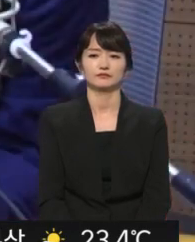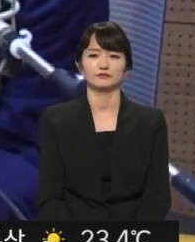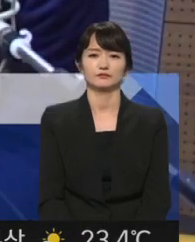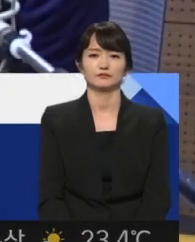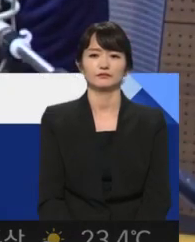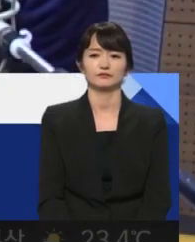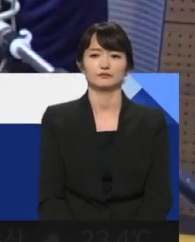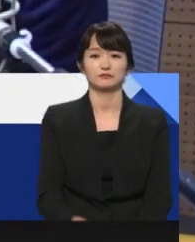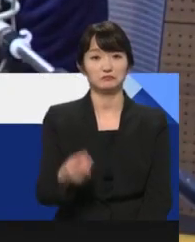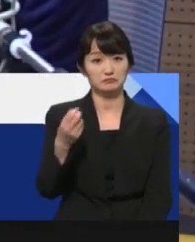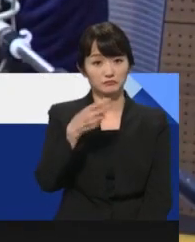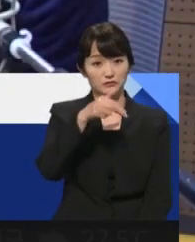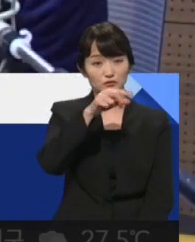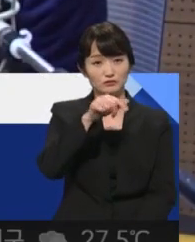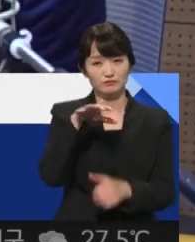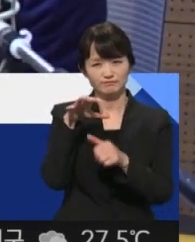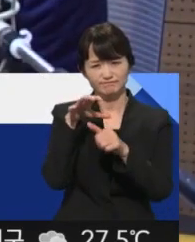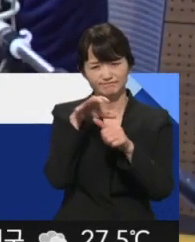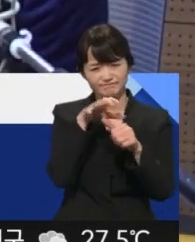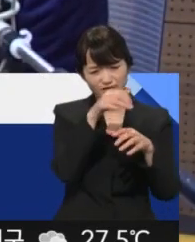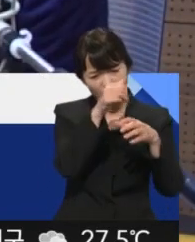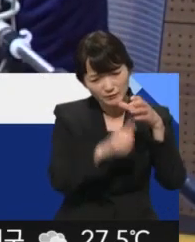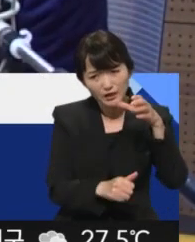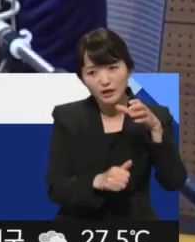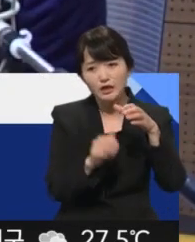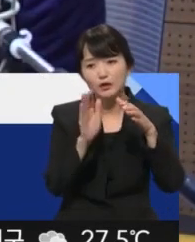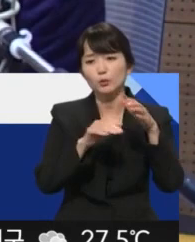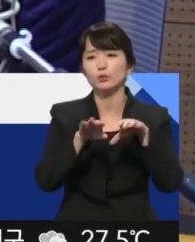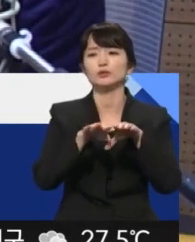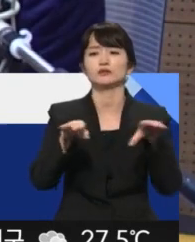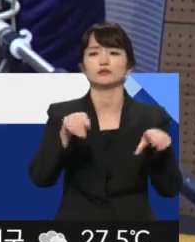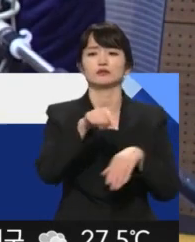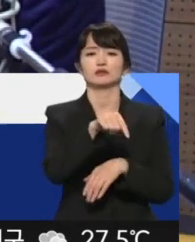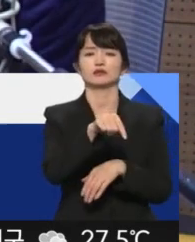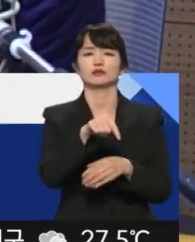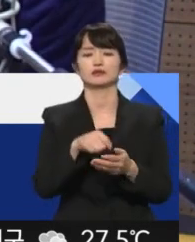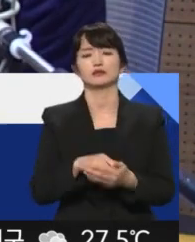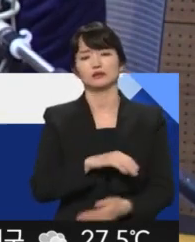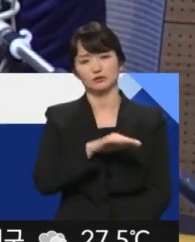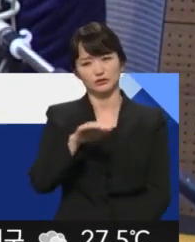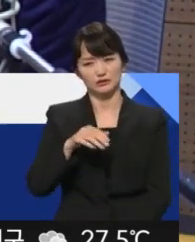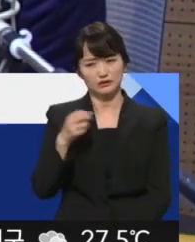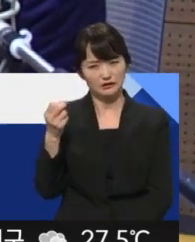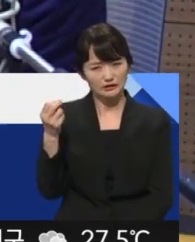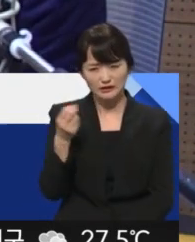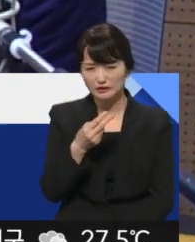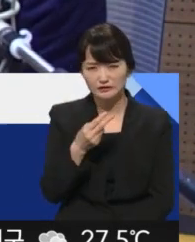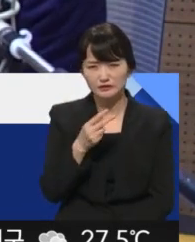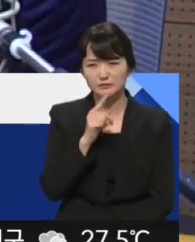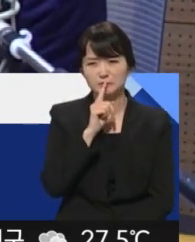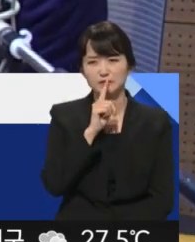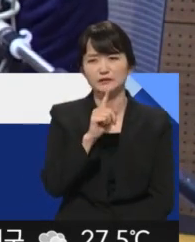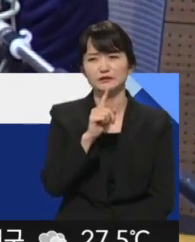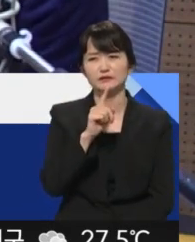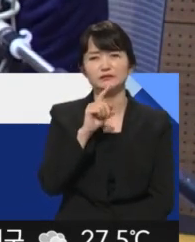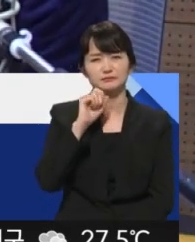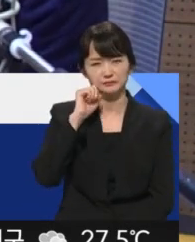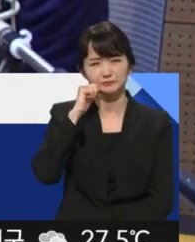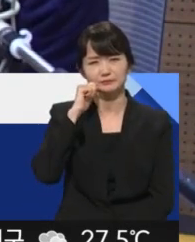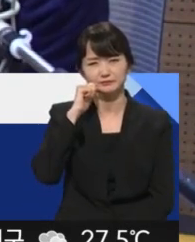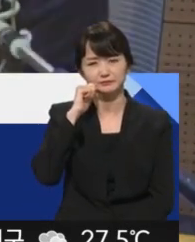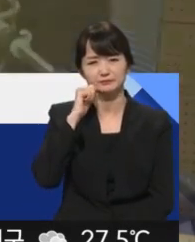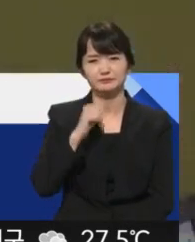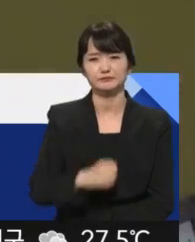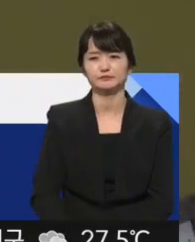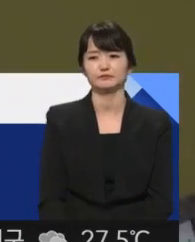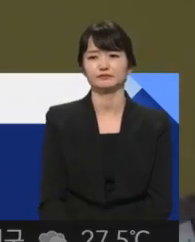또다시 조국의 늪 이렇게 빠지기 시작하면 공정의 문제를 우리가 다시 꺼내들기는 굉장히 힘들어질